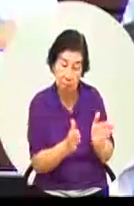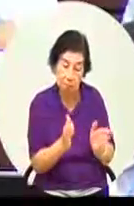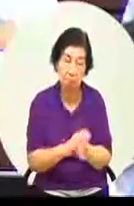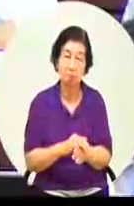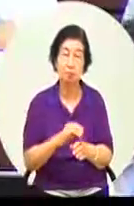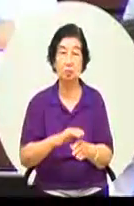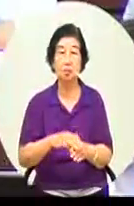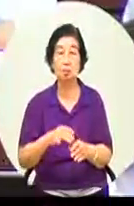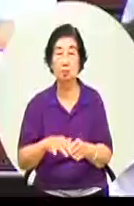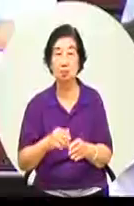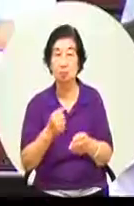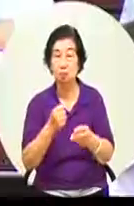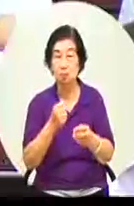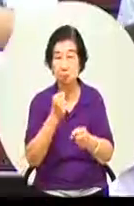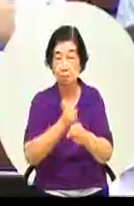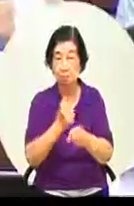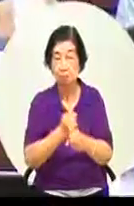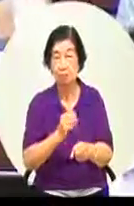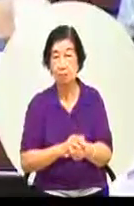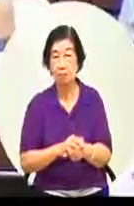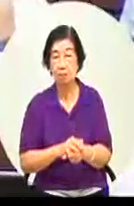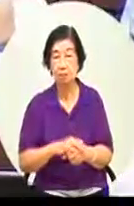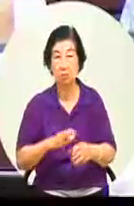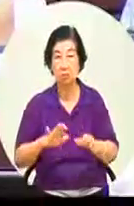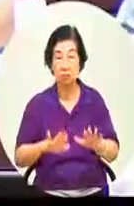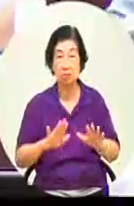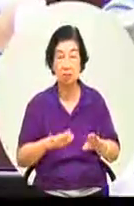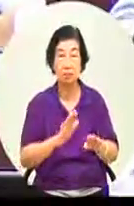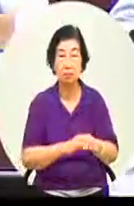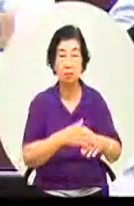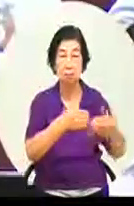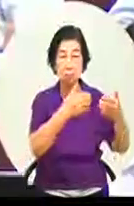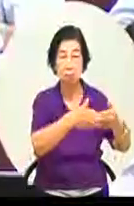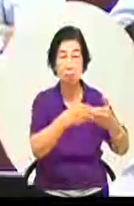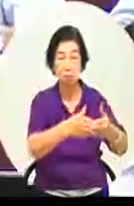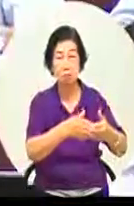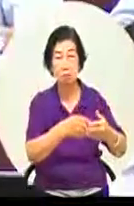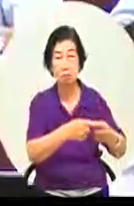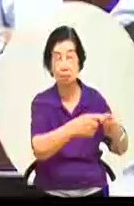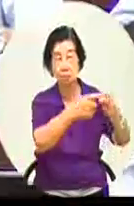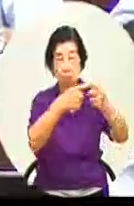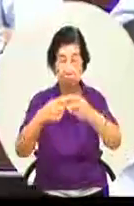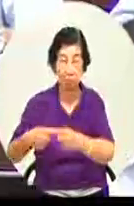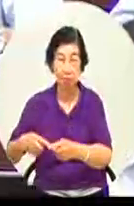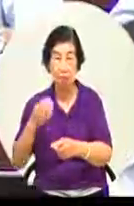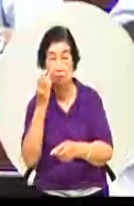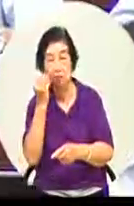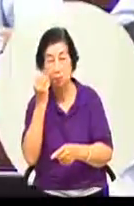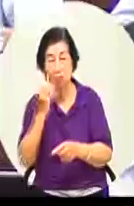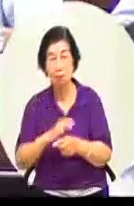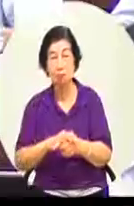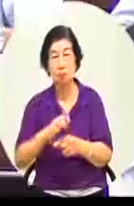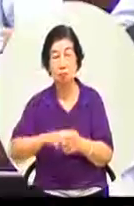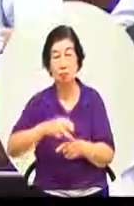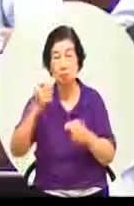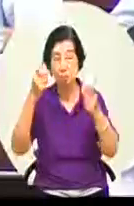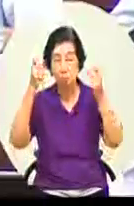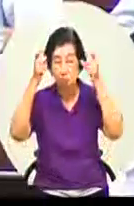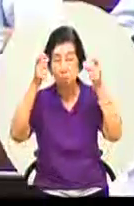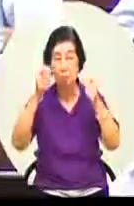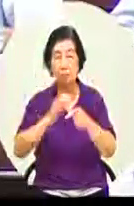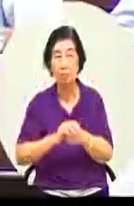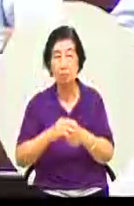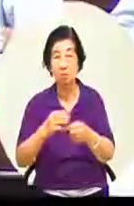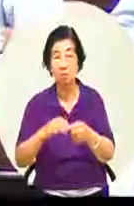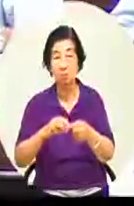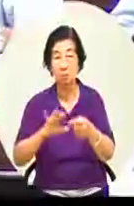作。当然陆客的减少在高雄我们的数字看起来同期比较大概是 14% 左右，不过当